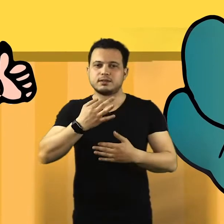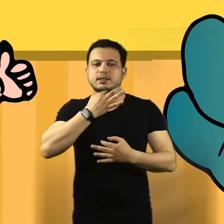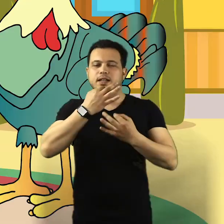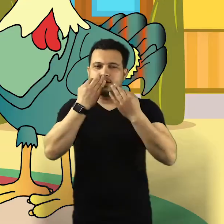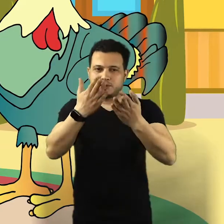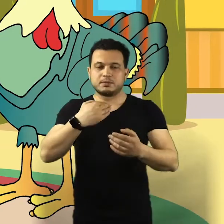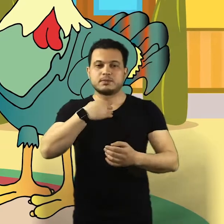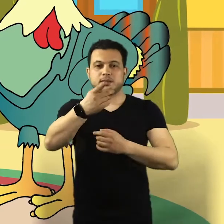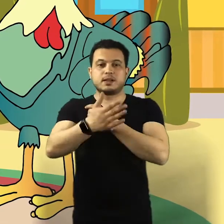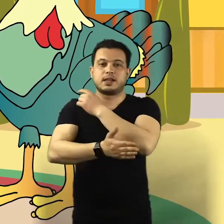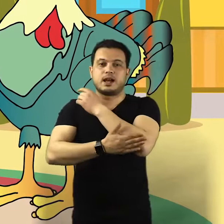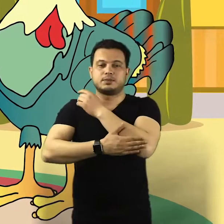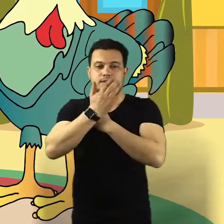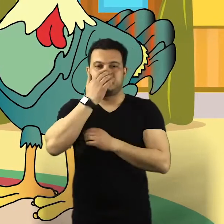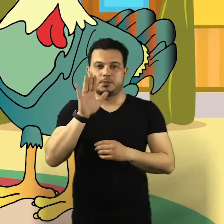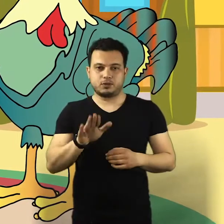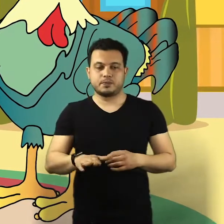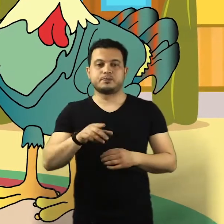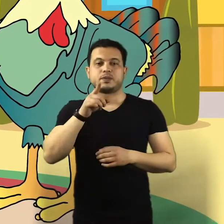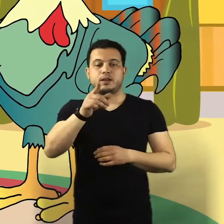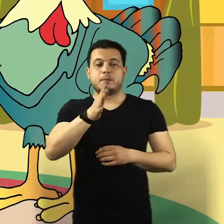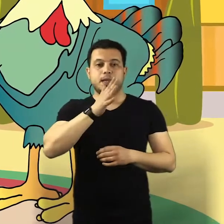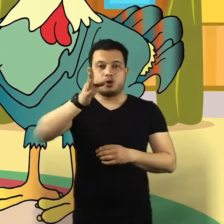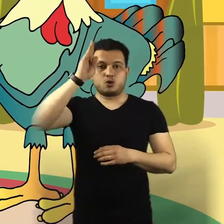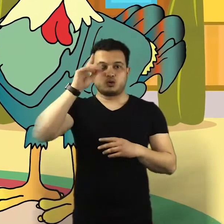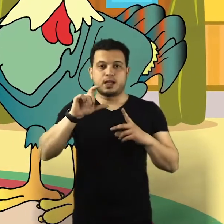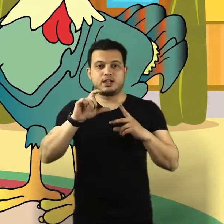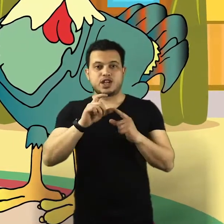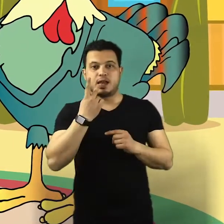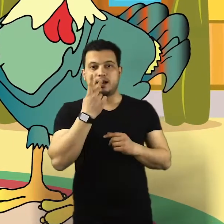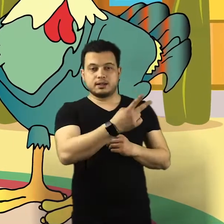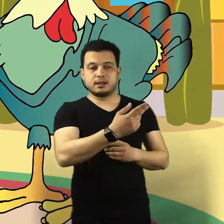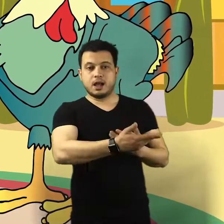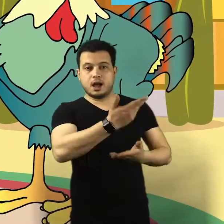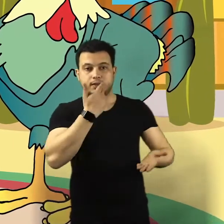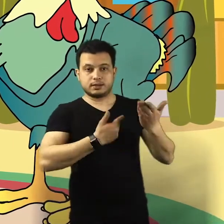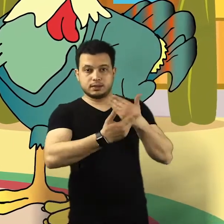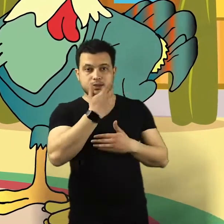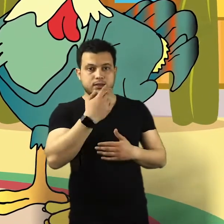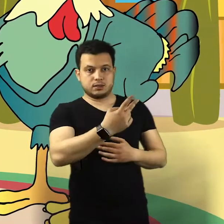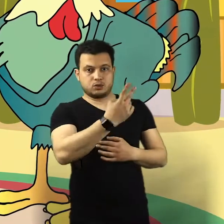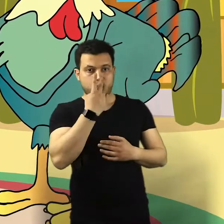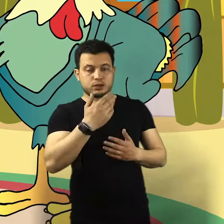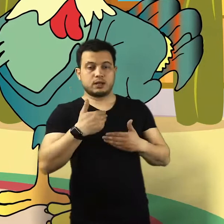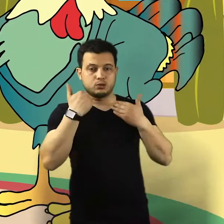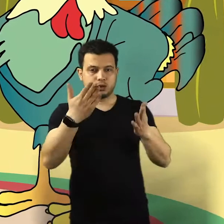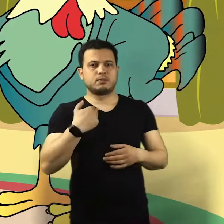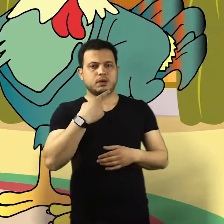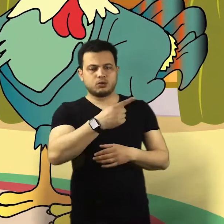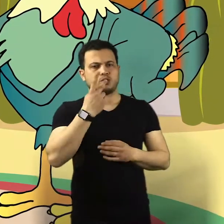Bilgoroz Şener'e dikkatlice baktıktan sonra Bunu görebiliyorum çocuklar Evet